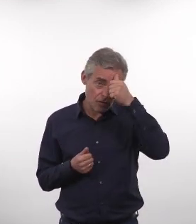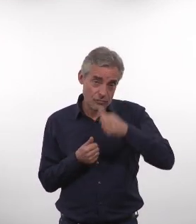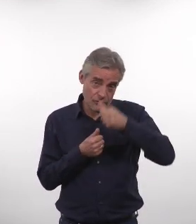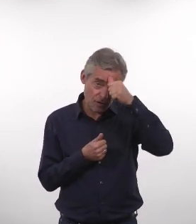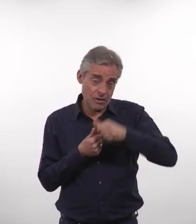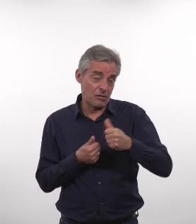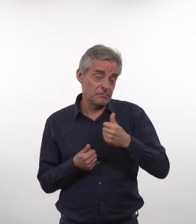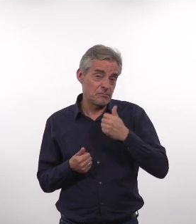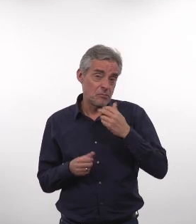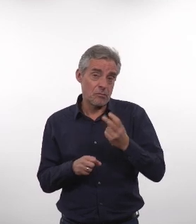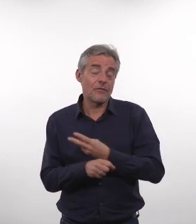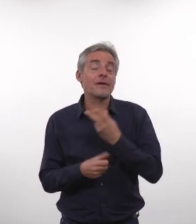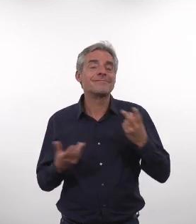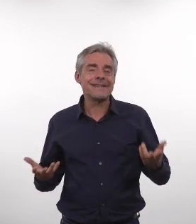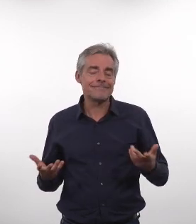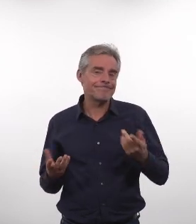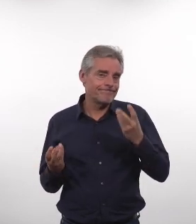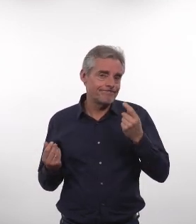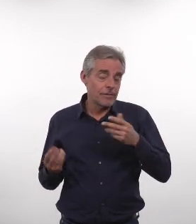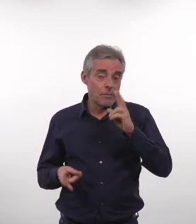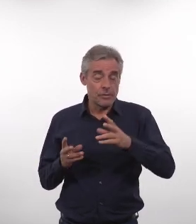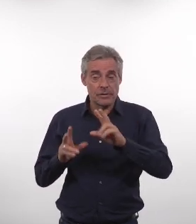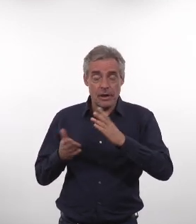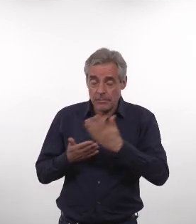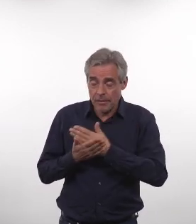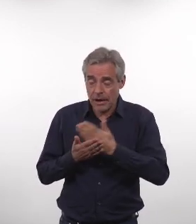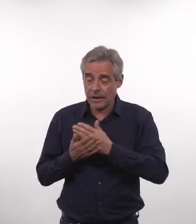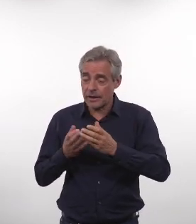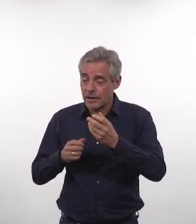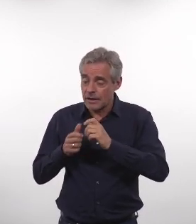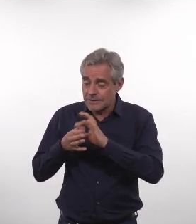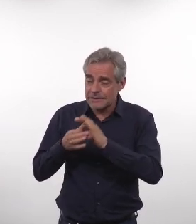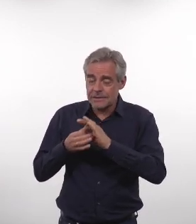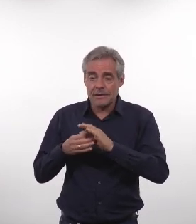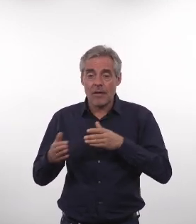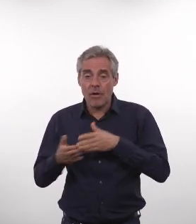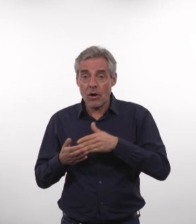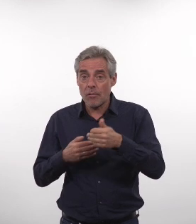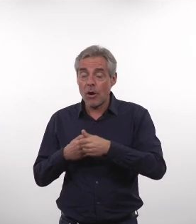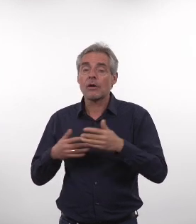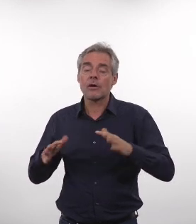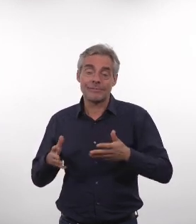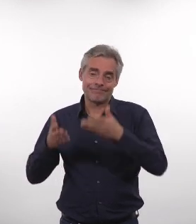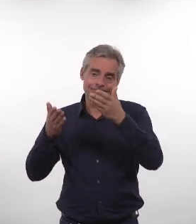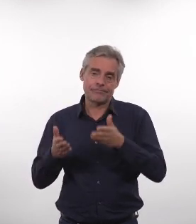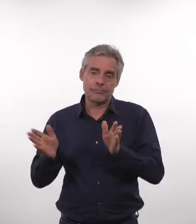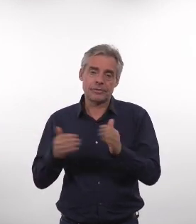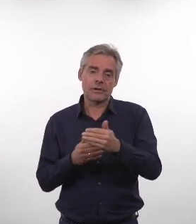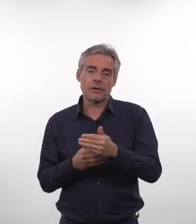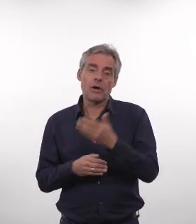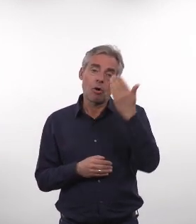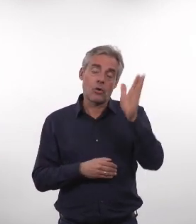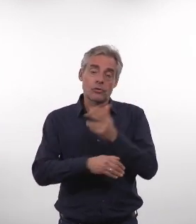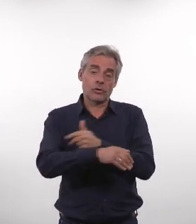souvenirs. Donc là aussi, c'est quelque chose qui peut se travailler. Et si vraiment c'est trop bloquant, bah, et que c'est que ce cabinet, on peut se dire bah, peut-être qu'on va